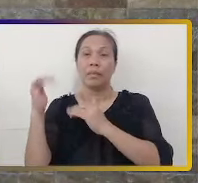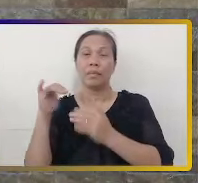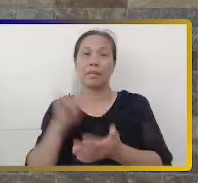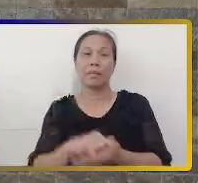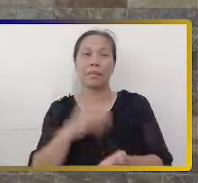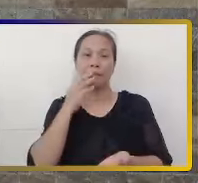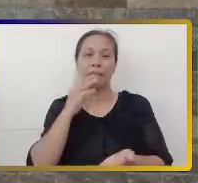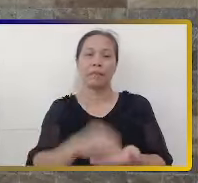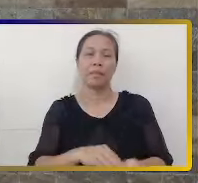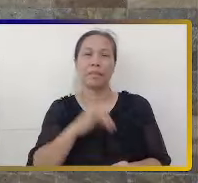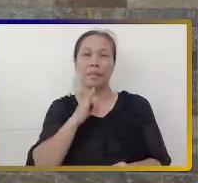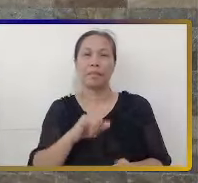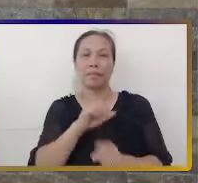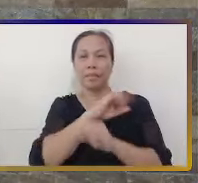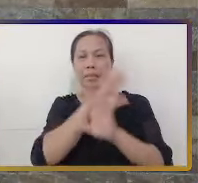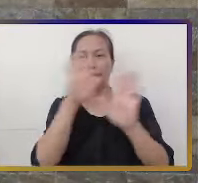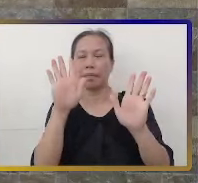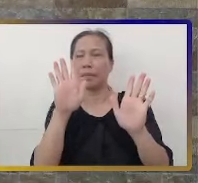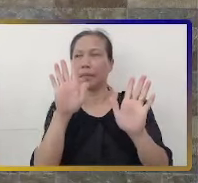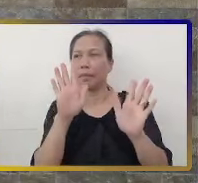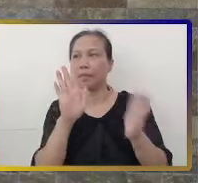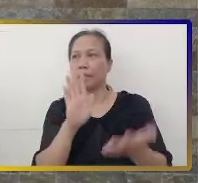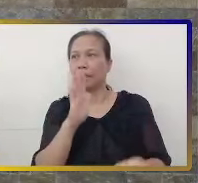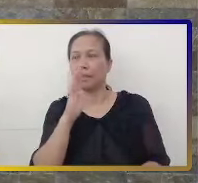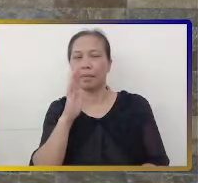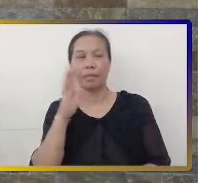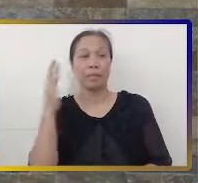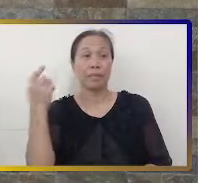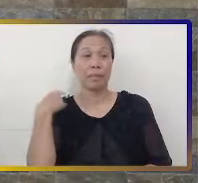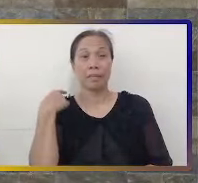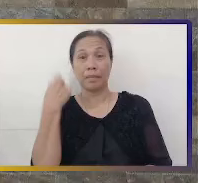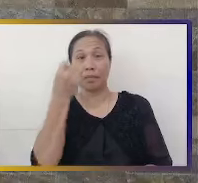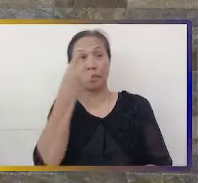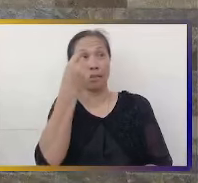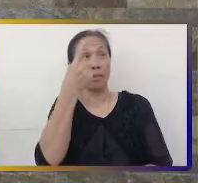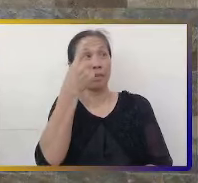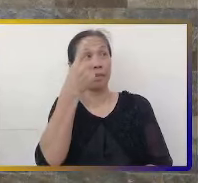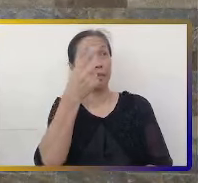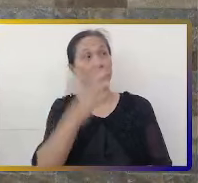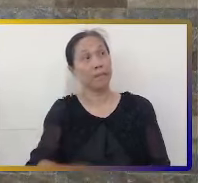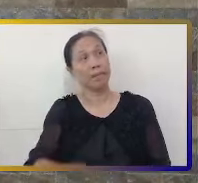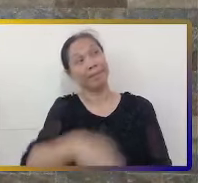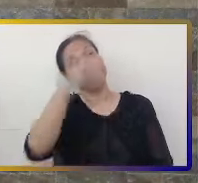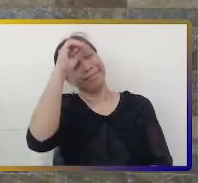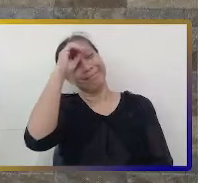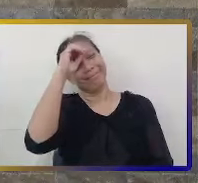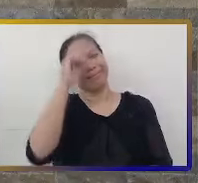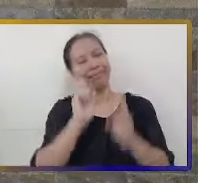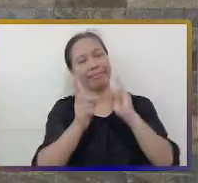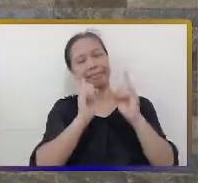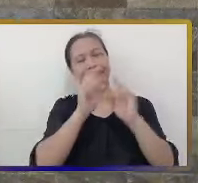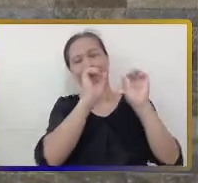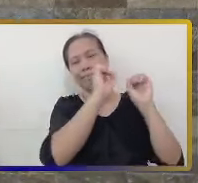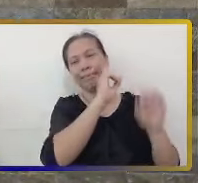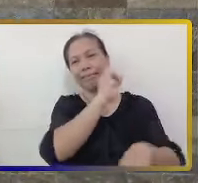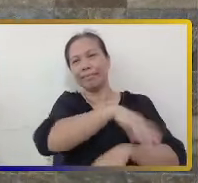is clear mga kapatid Amen All right did you get something Did you learn something All right Shall we all